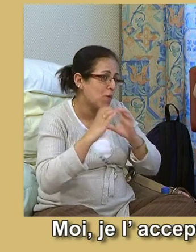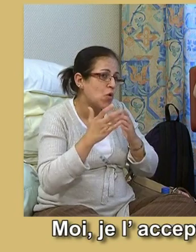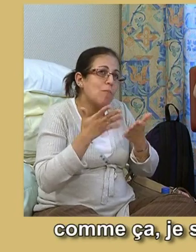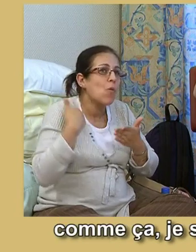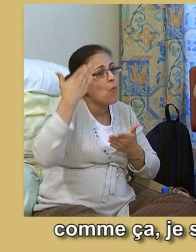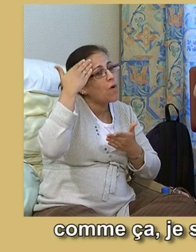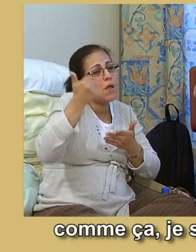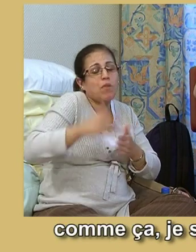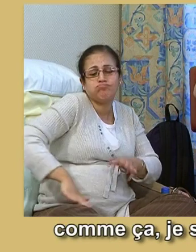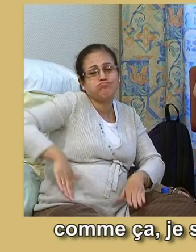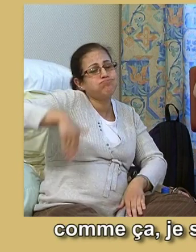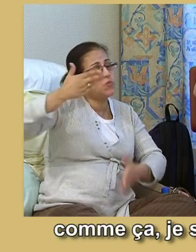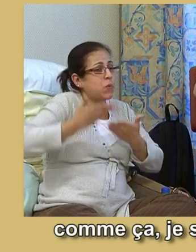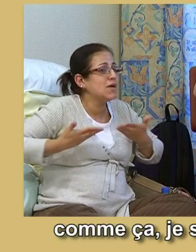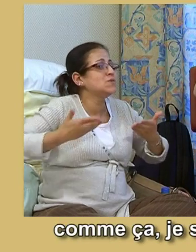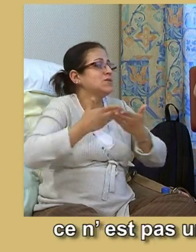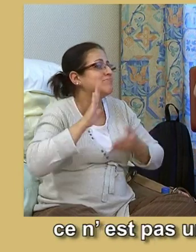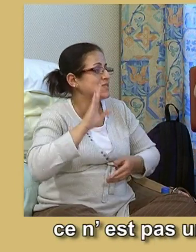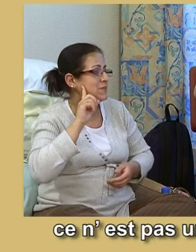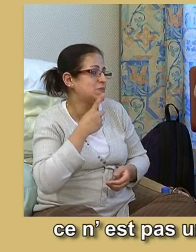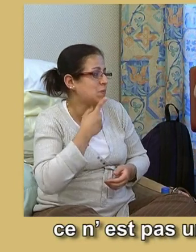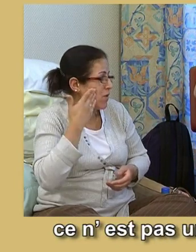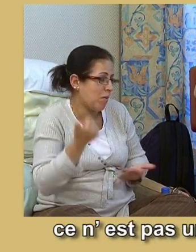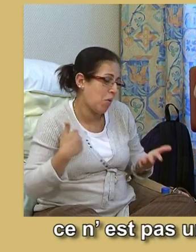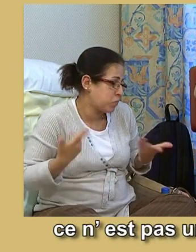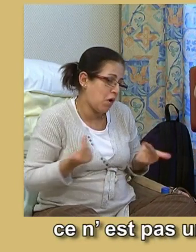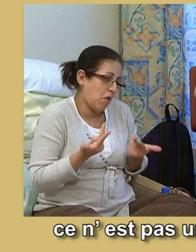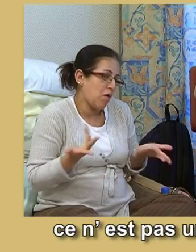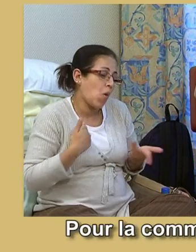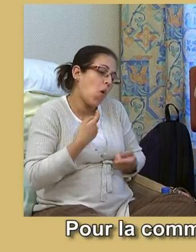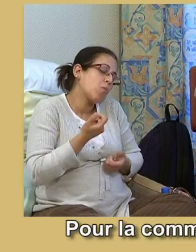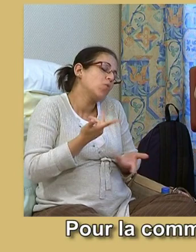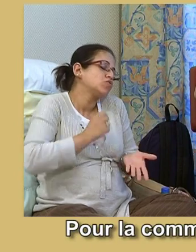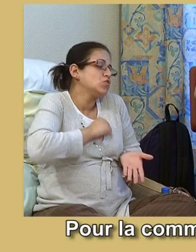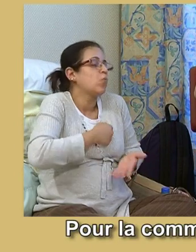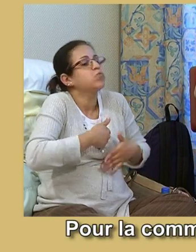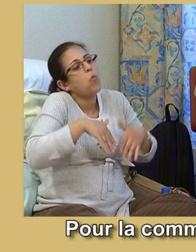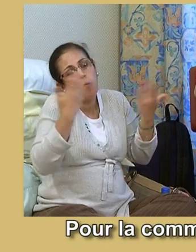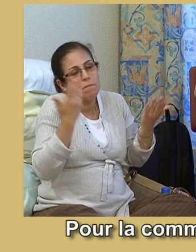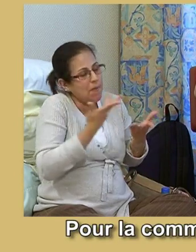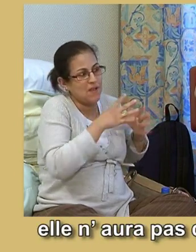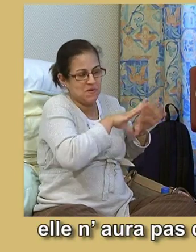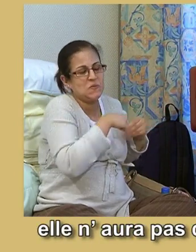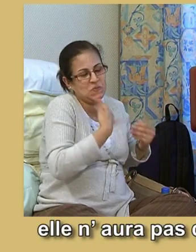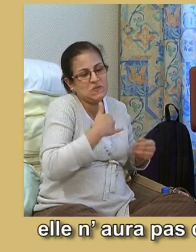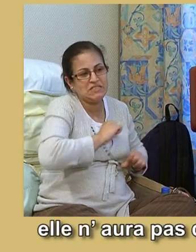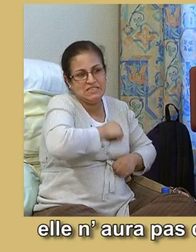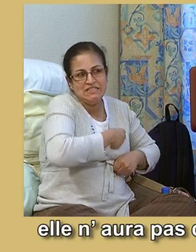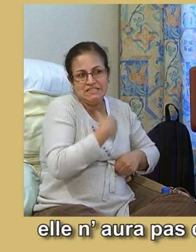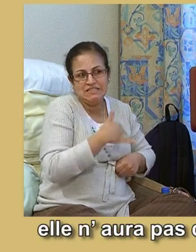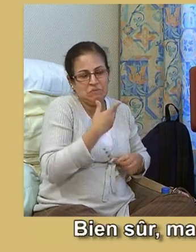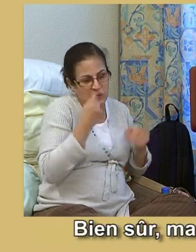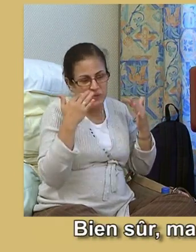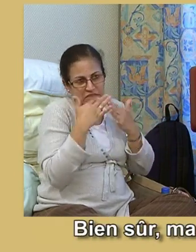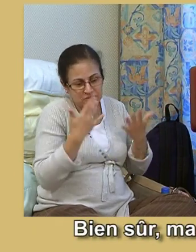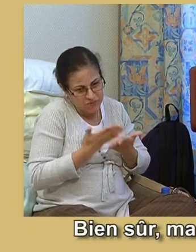suis moi-même sourde, c'est pas un problème. Pour la communication, elle n'aura pas de problème. Bon, bien sûr, dans la famille, dans